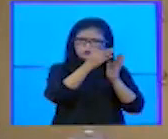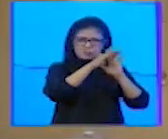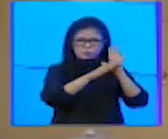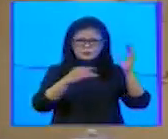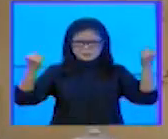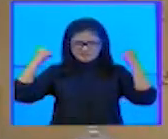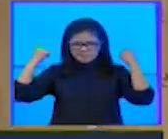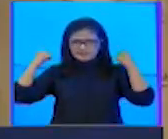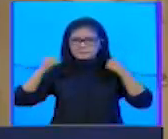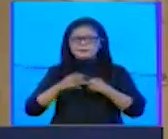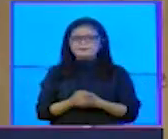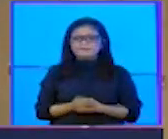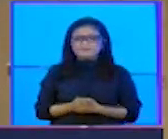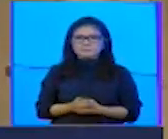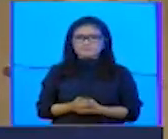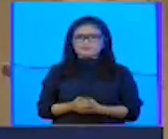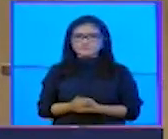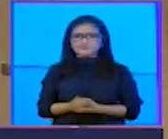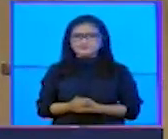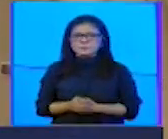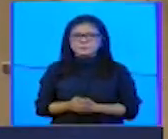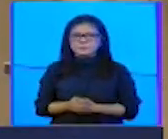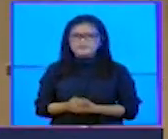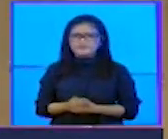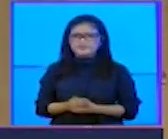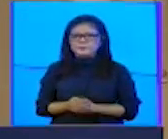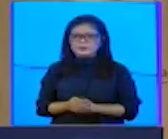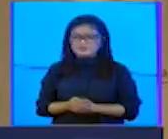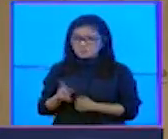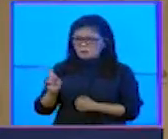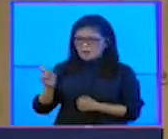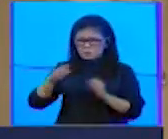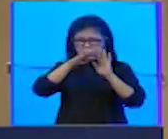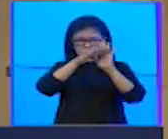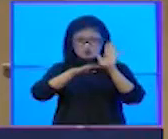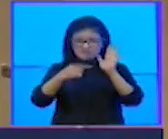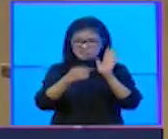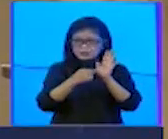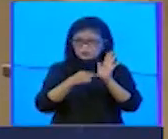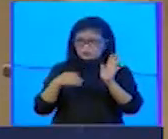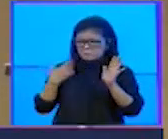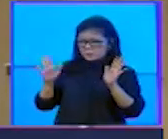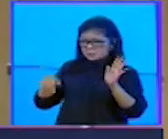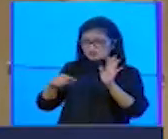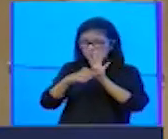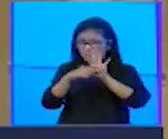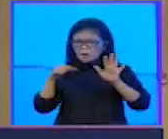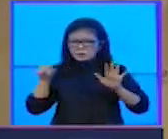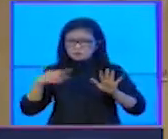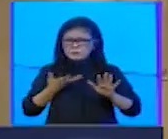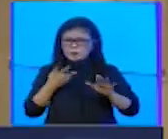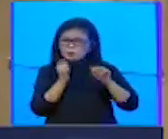Tentunya kalau ada hal-hal yang perlu kami tingkatkan, kita perbaiki, tentu kami dengan senang hati. Karena pada dasarnya